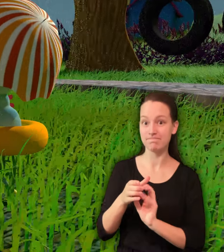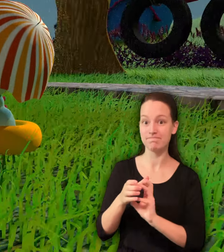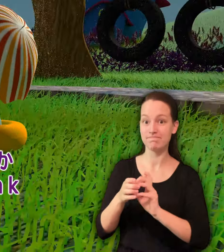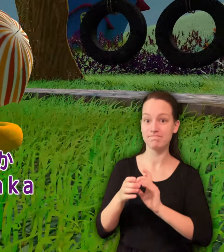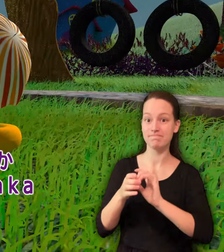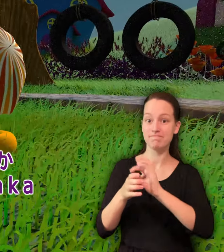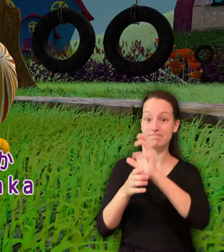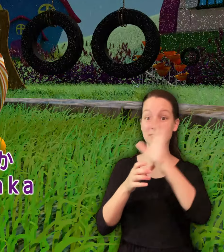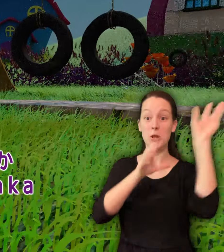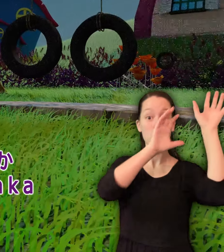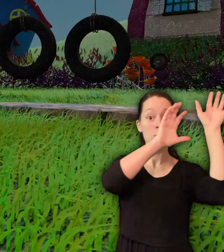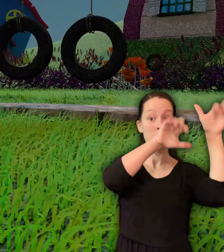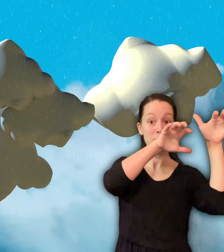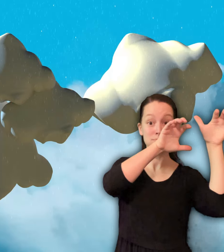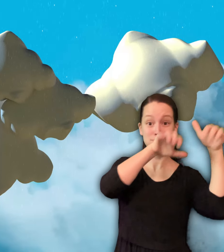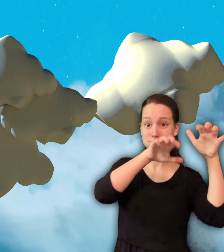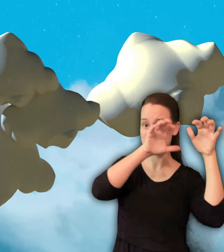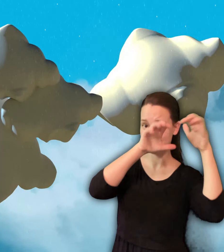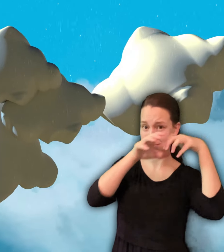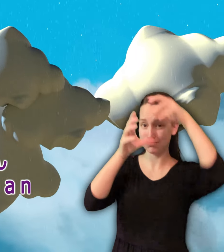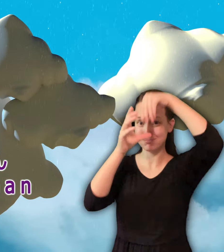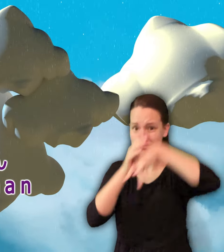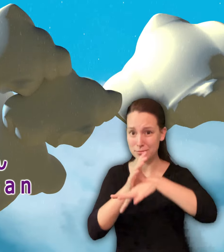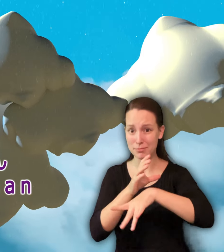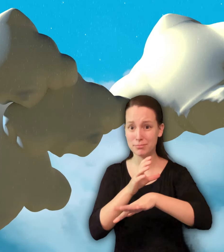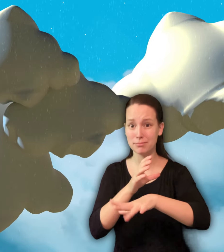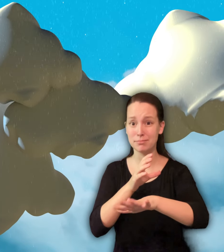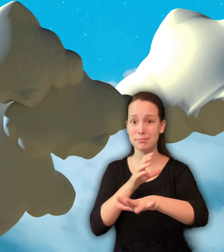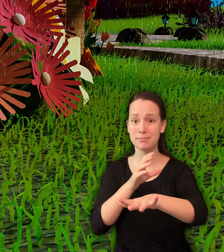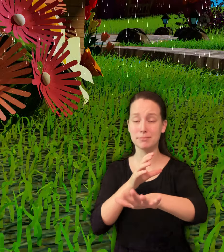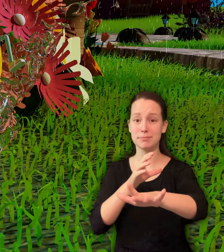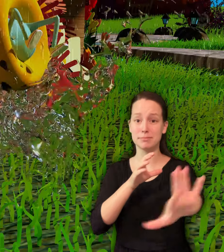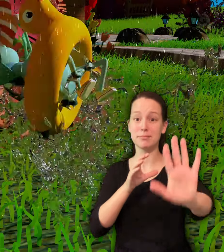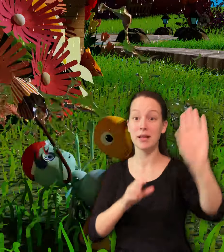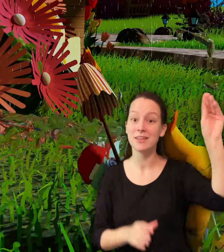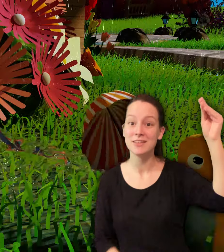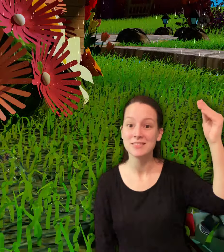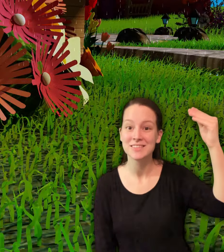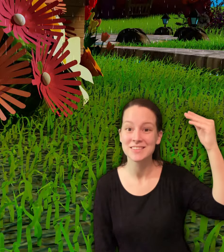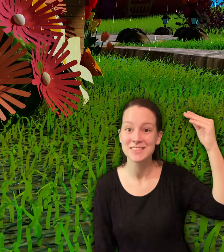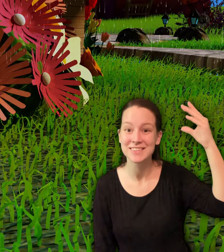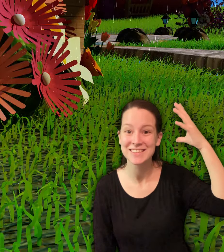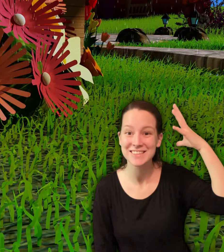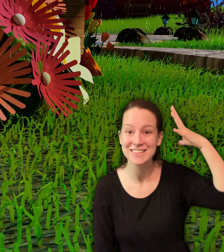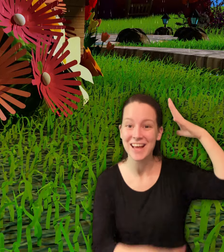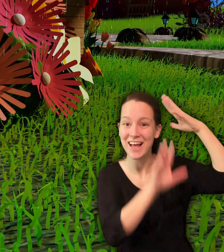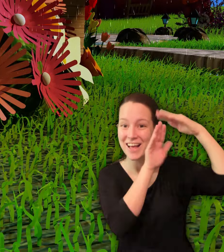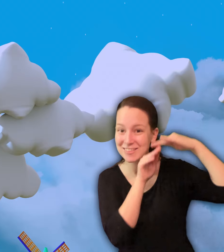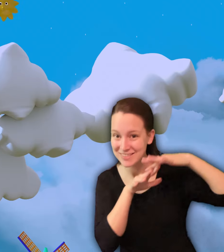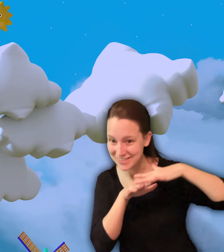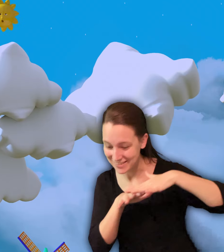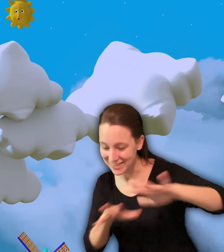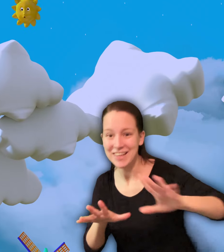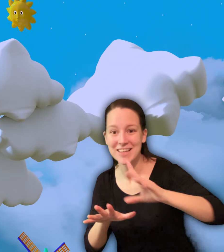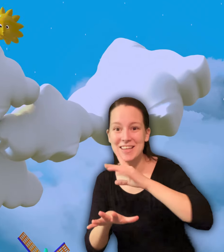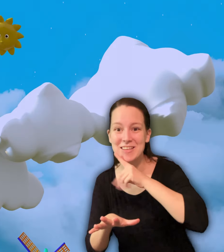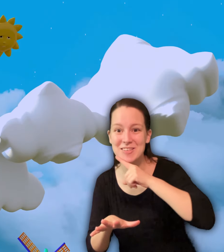雨どいの中のちびくもちゃん雨が降って流され